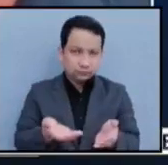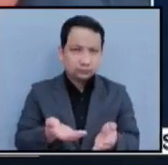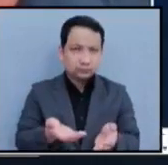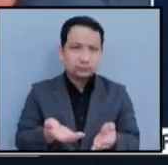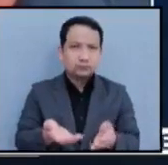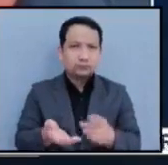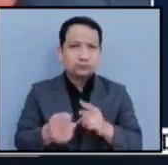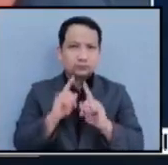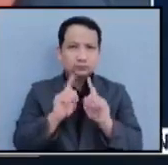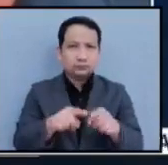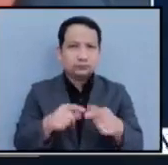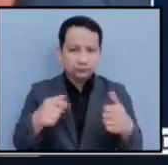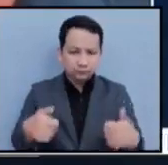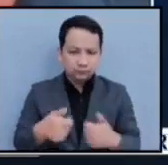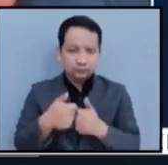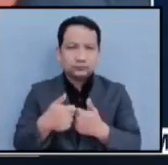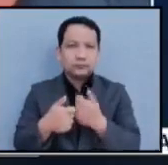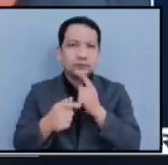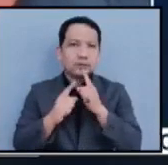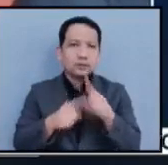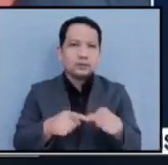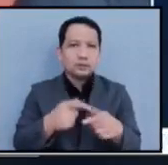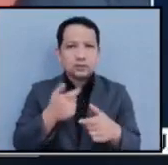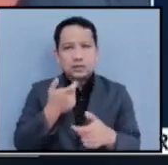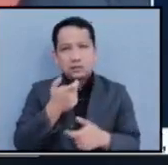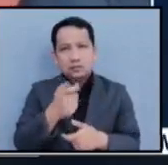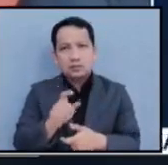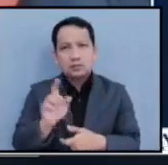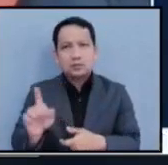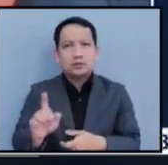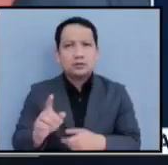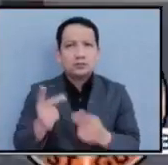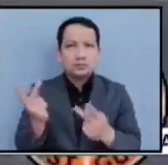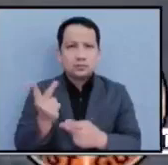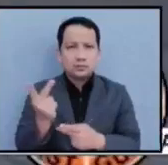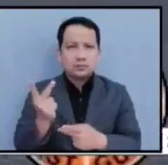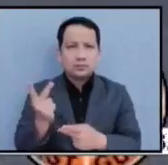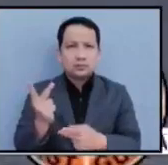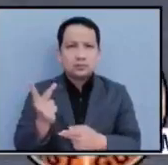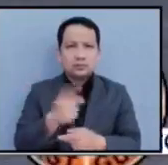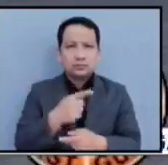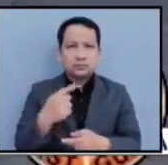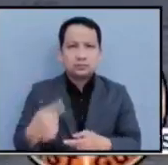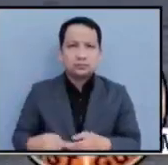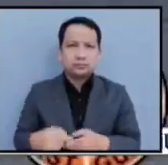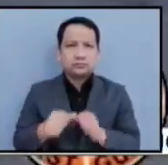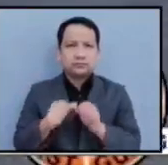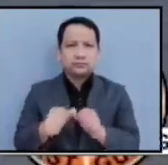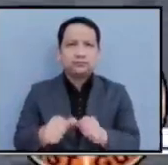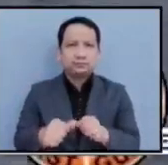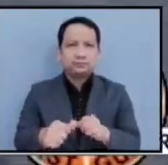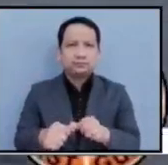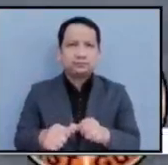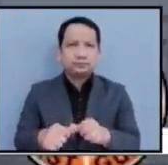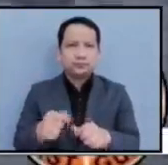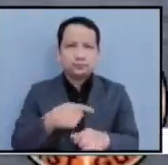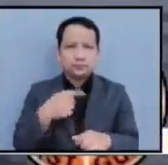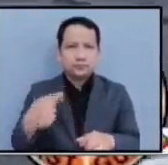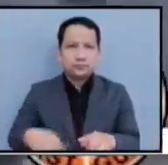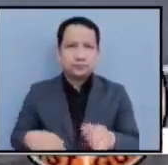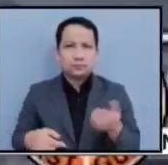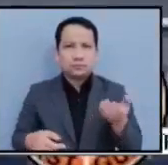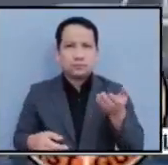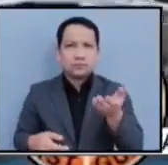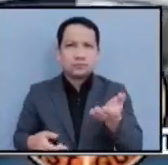radio challenges na ibinibigay sa kanila ng dalawang China Coast Guard vessel. Isang barko pa ng China Coast Guard ang dumating na may